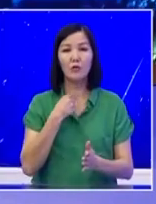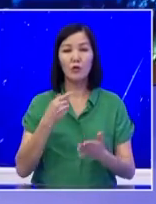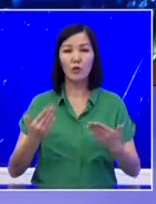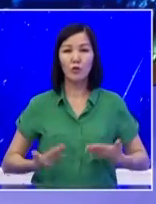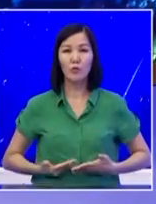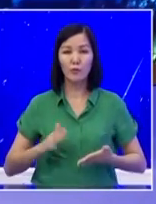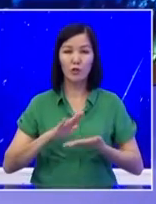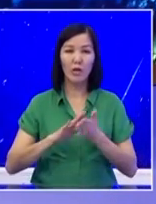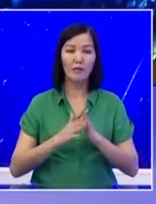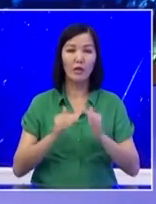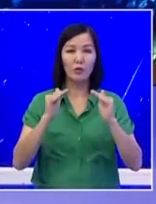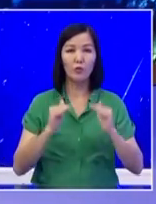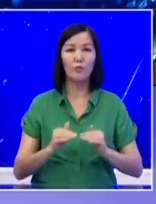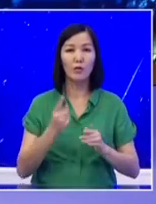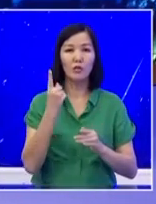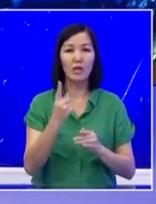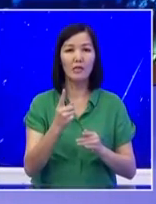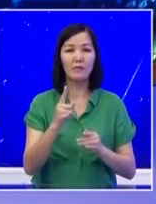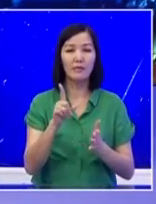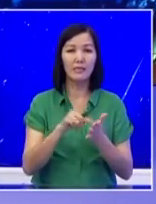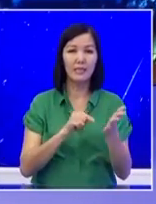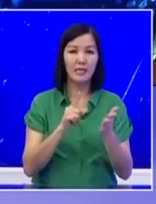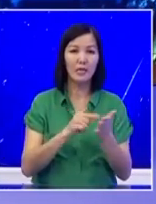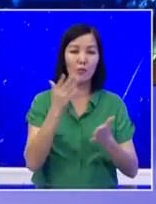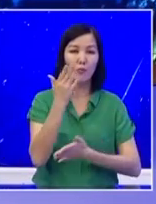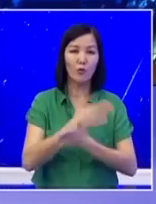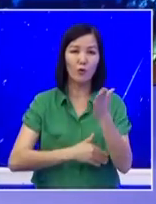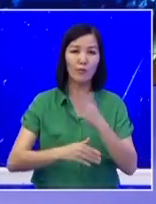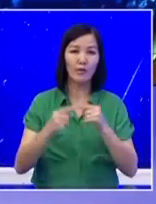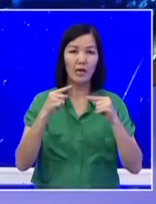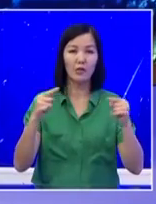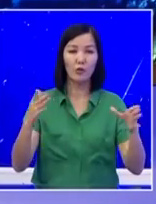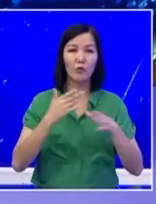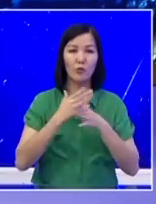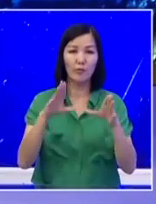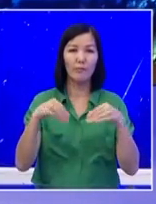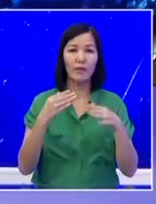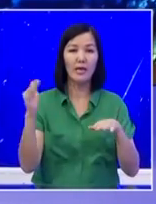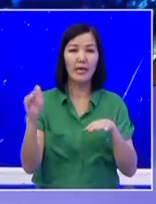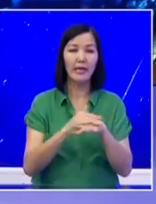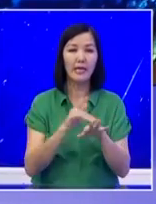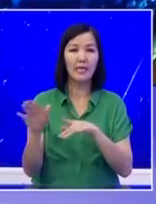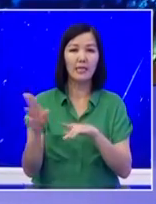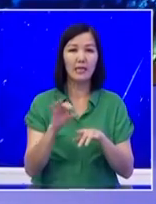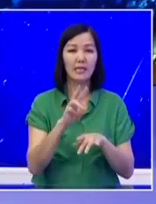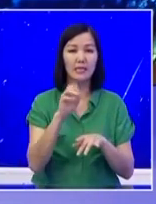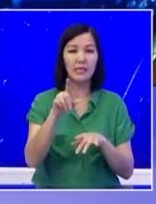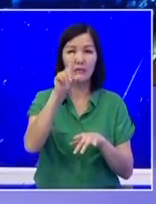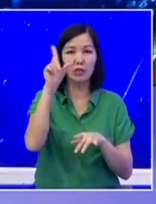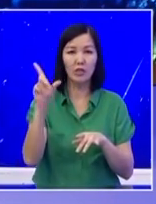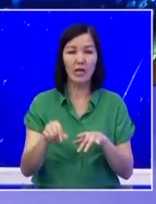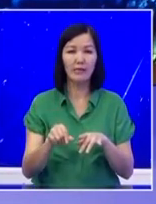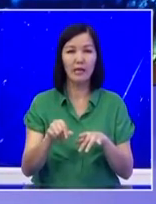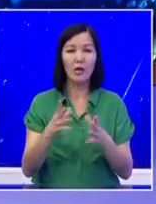Талдықорғандағы тұрмыс жағдайы төмен жалғызбасты зейнеткерлер мен мүгедектерге гуманитарлық көмек жеткізілді. Игілікті іске Қызыл Жартай